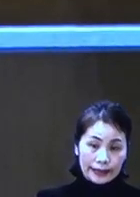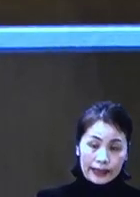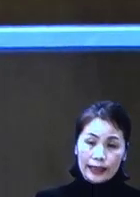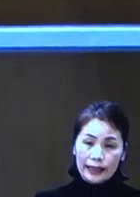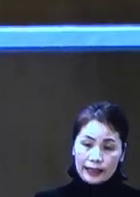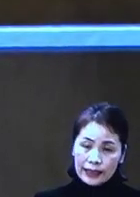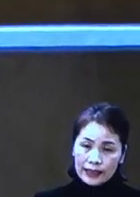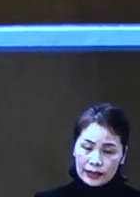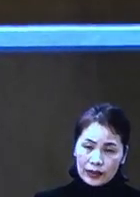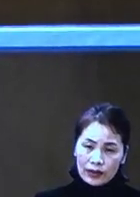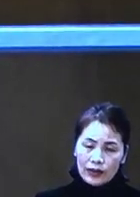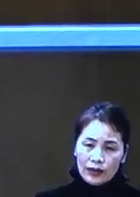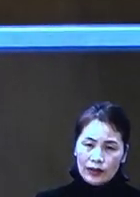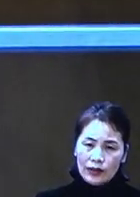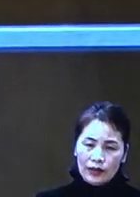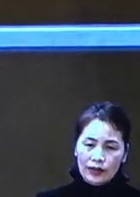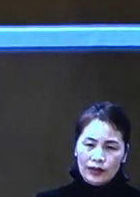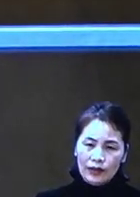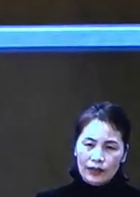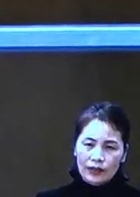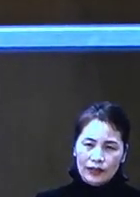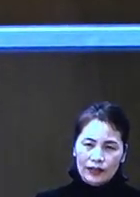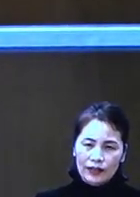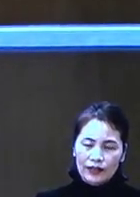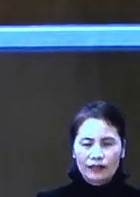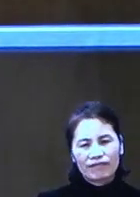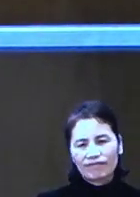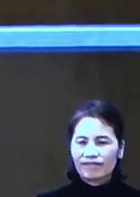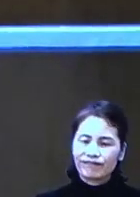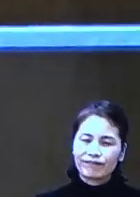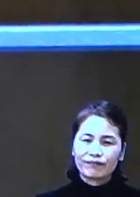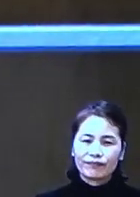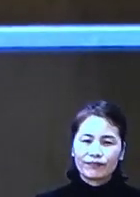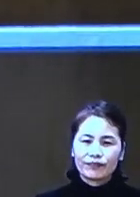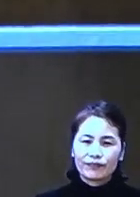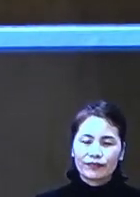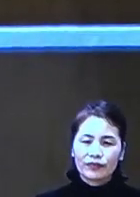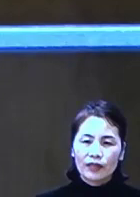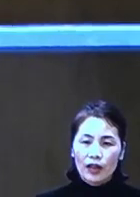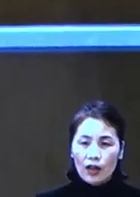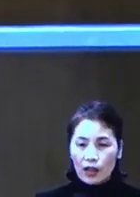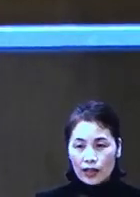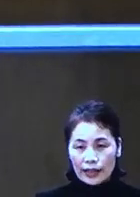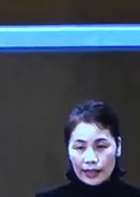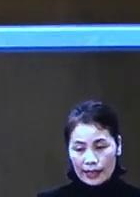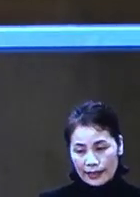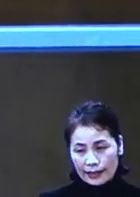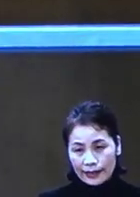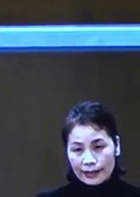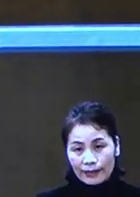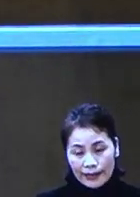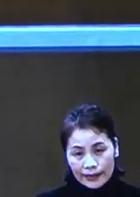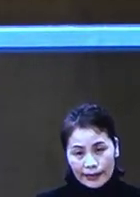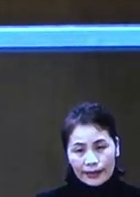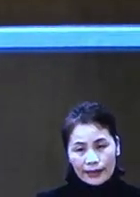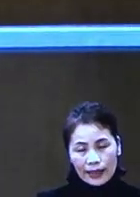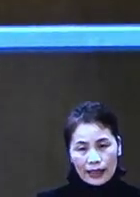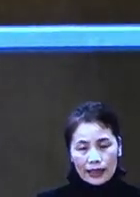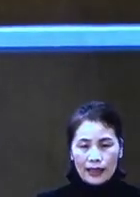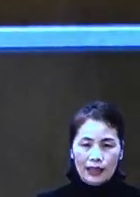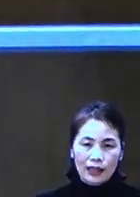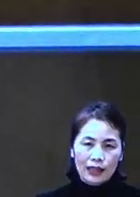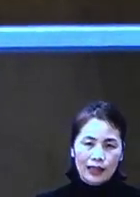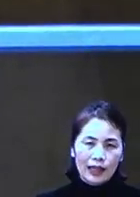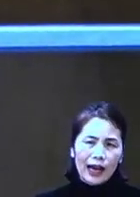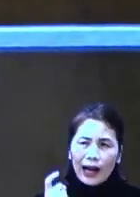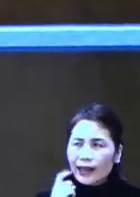향한 가스라이팅 그 자체인 것입니다. 우리 국민의힘은 부풀린 숫자로 허상을 키우지